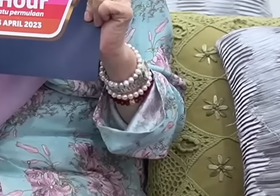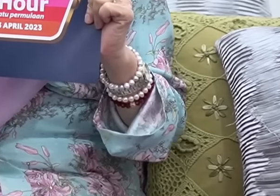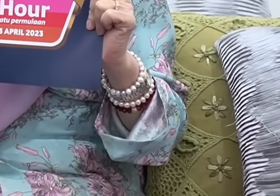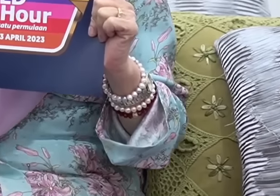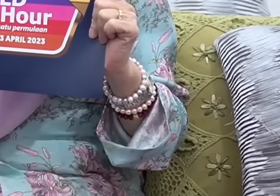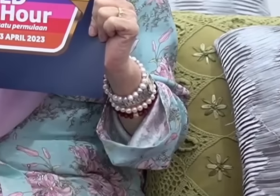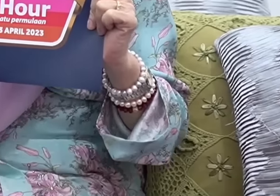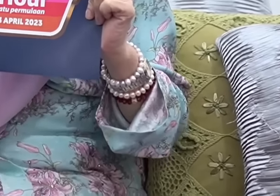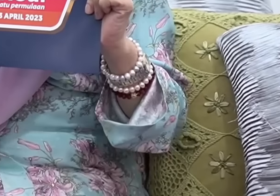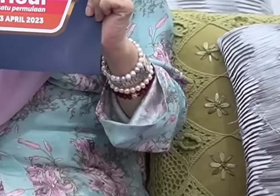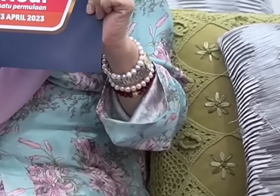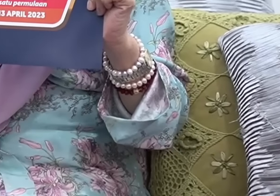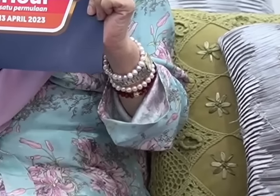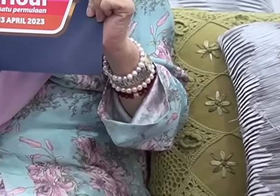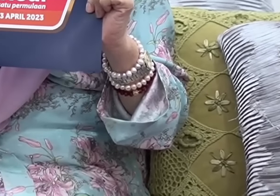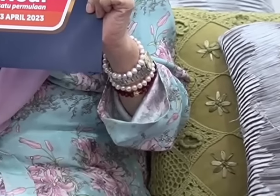bulan Ramadan